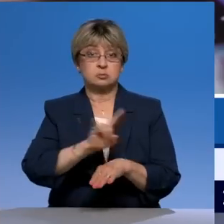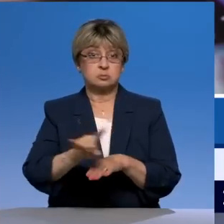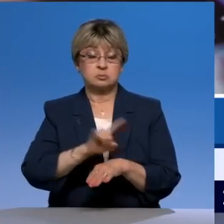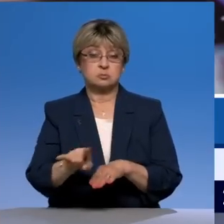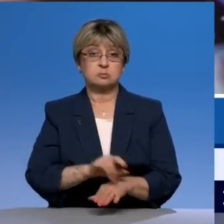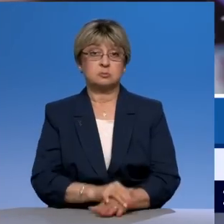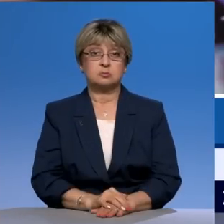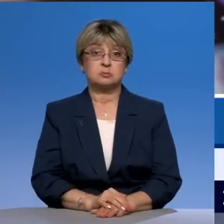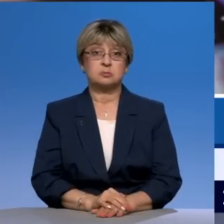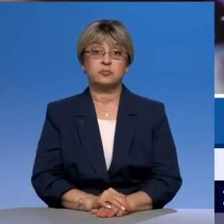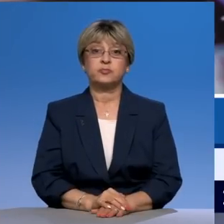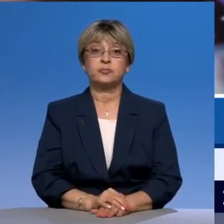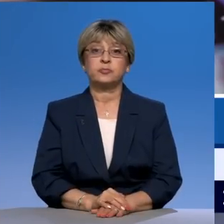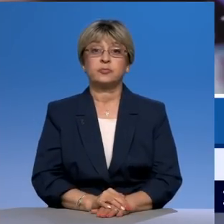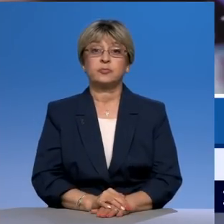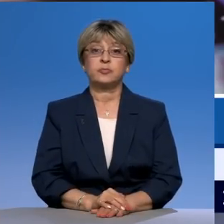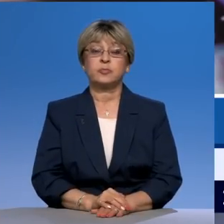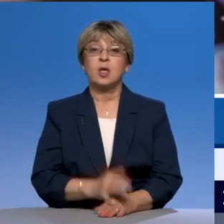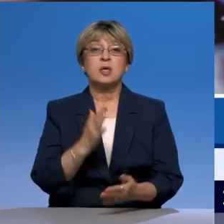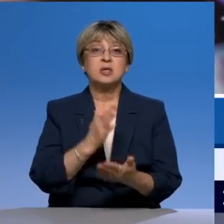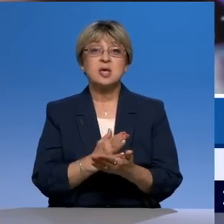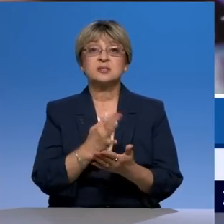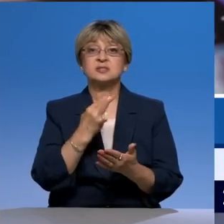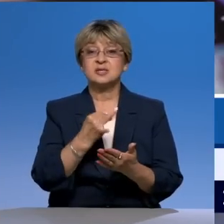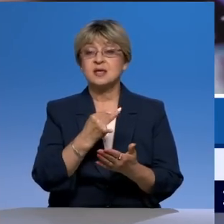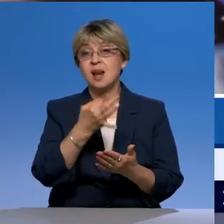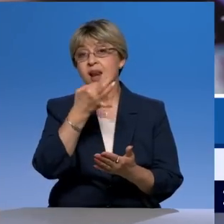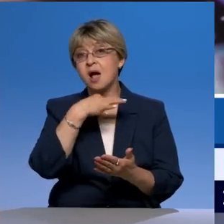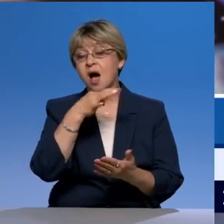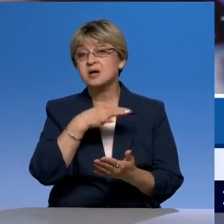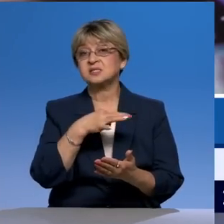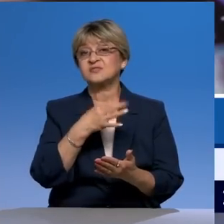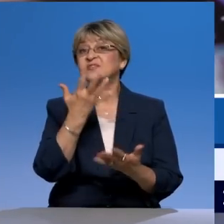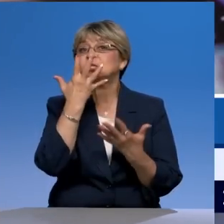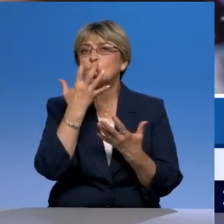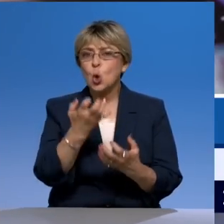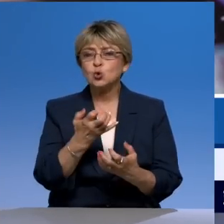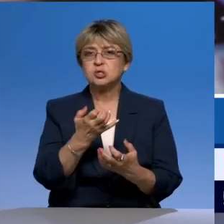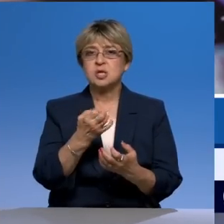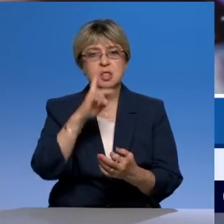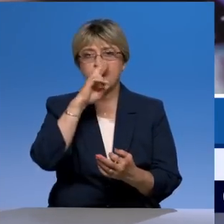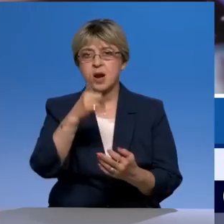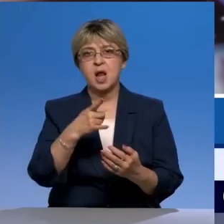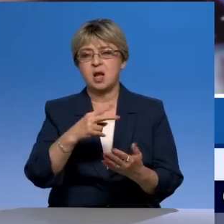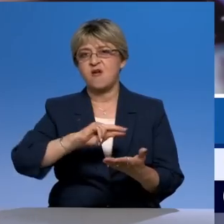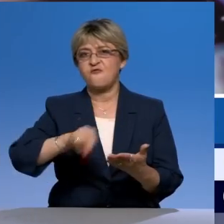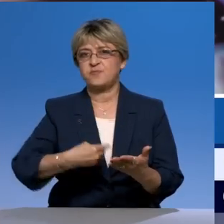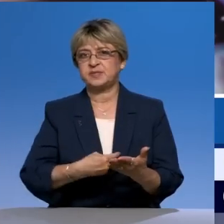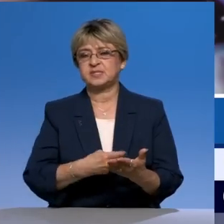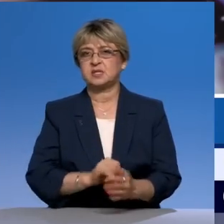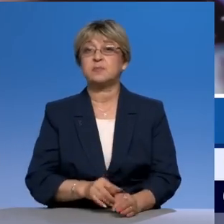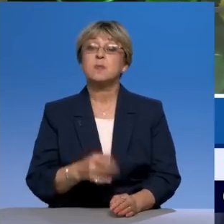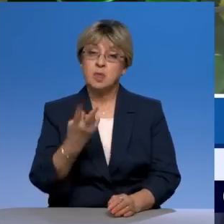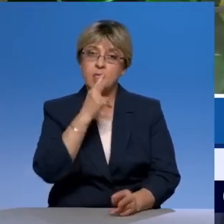не выписанные нечестным образом на... серьезные препараты, да, на эти. Поэтому